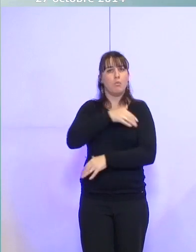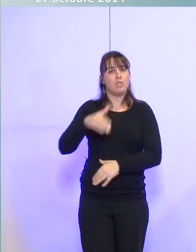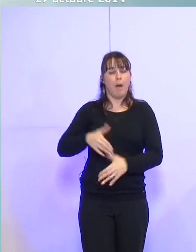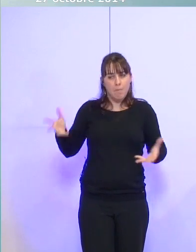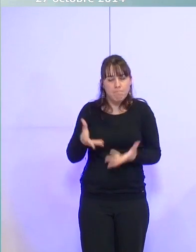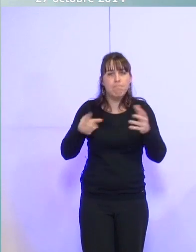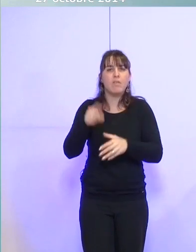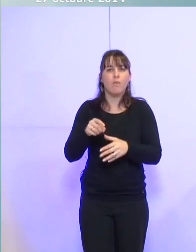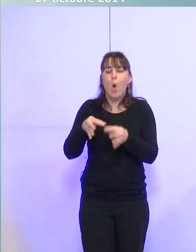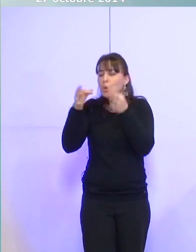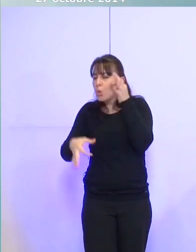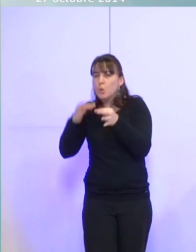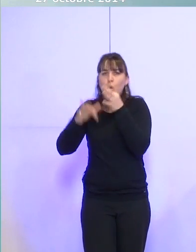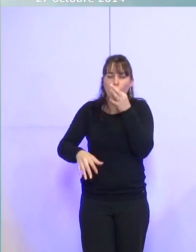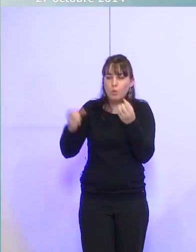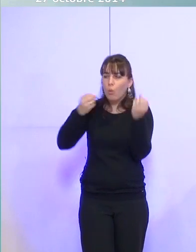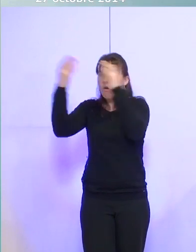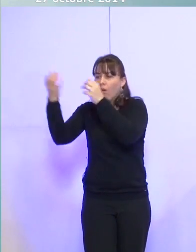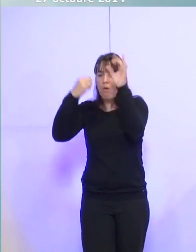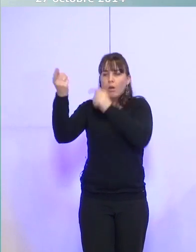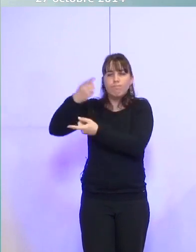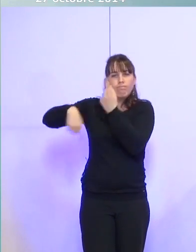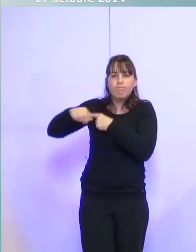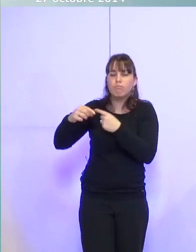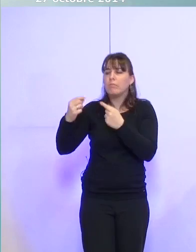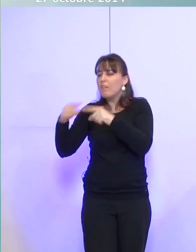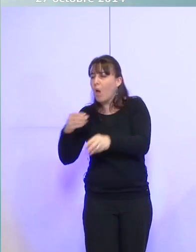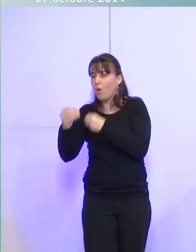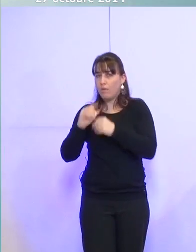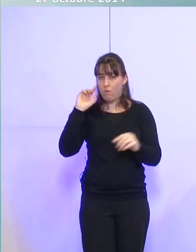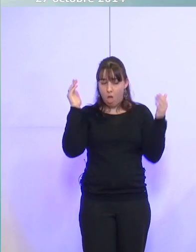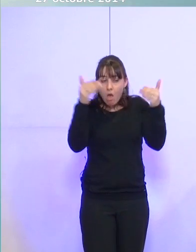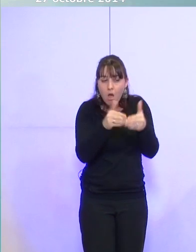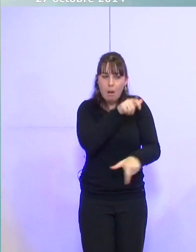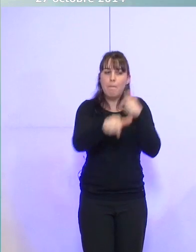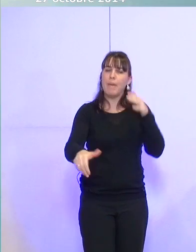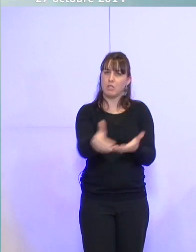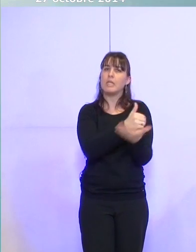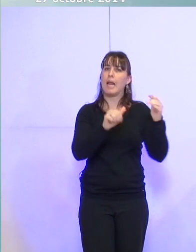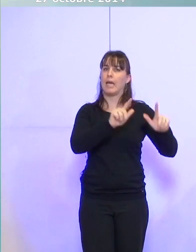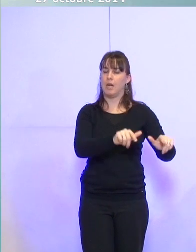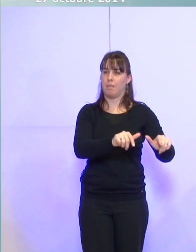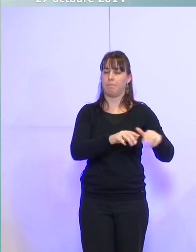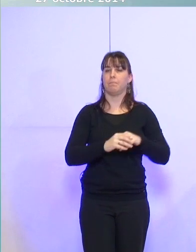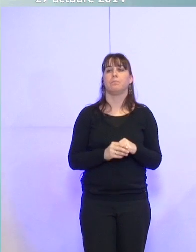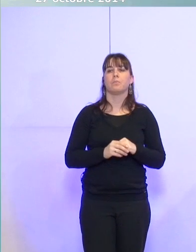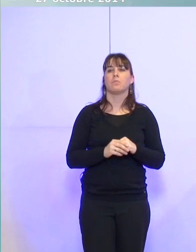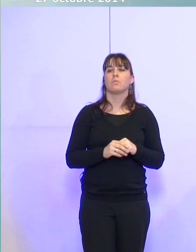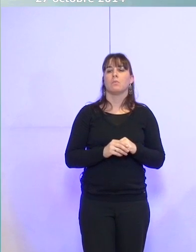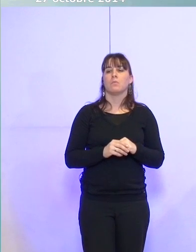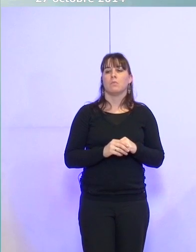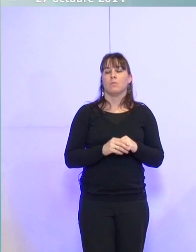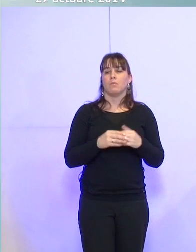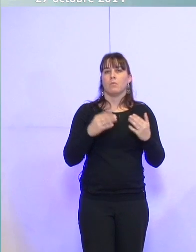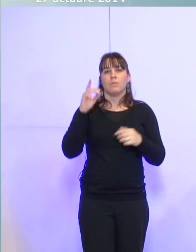les solutions que nous avons en tête pour son redressement et son évolution future. Enfin, parce que justement, ce qui